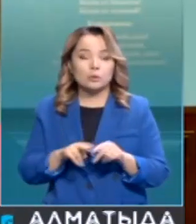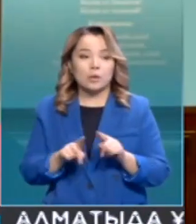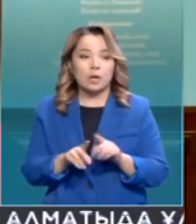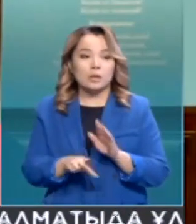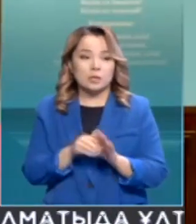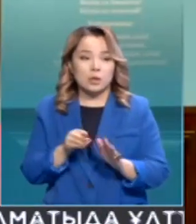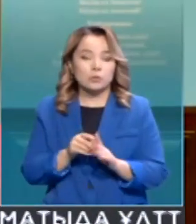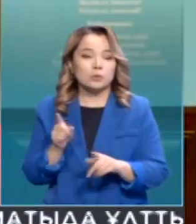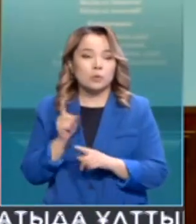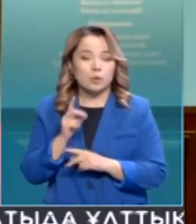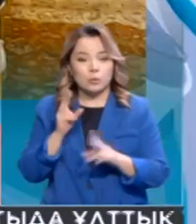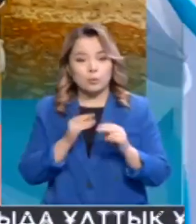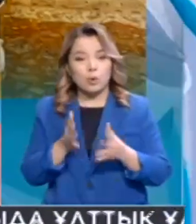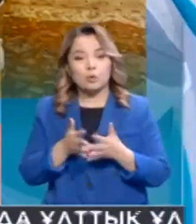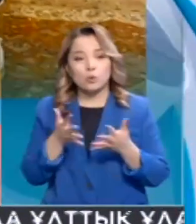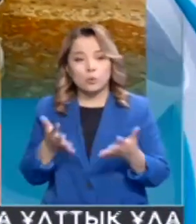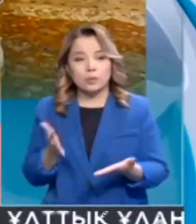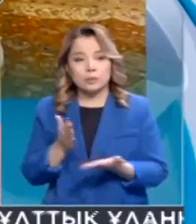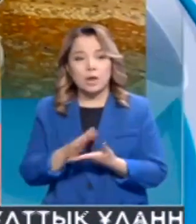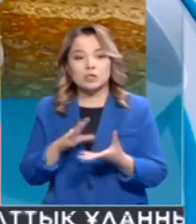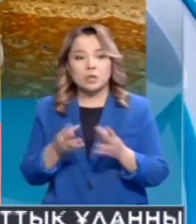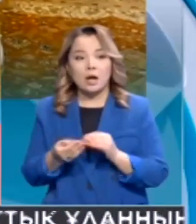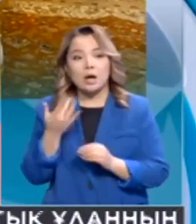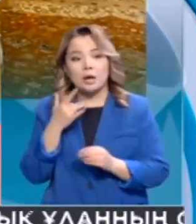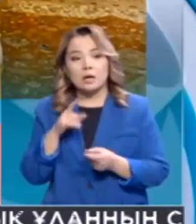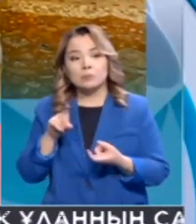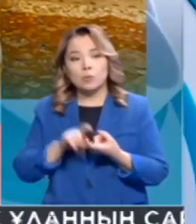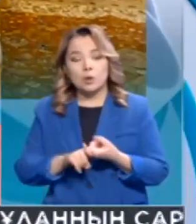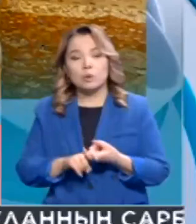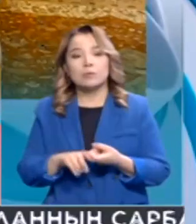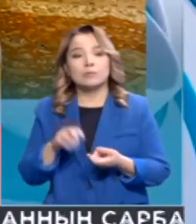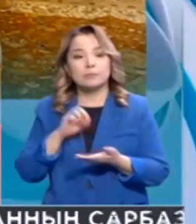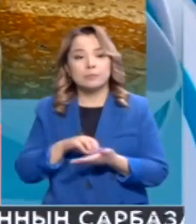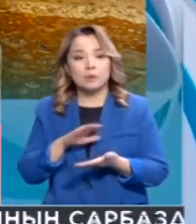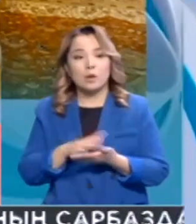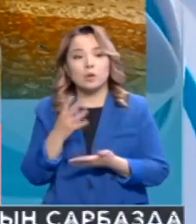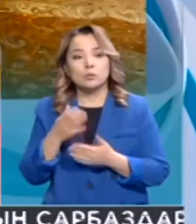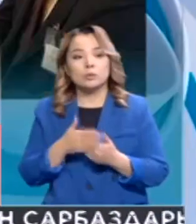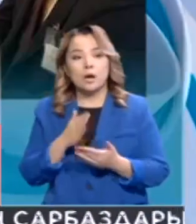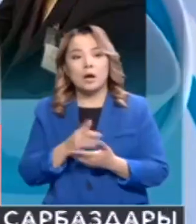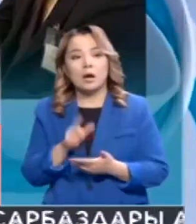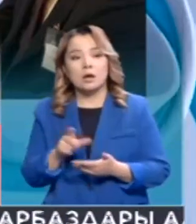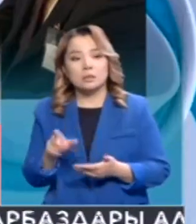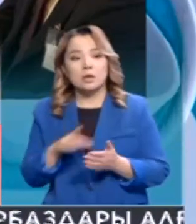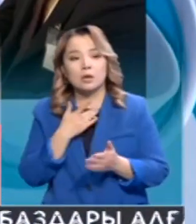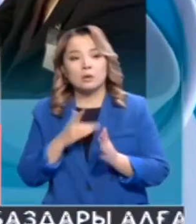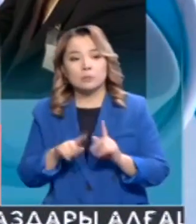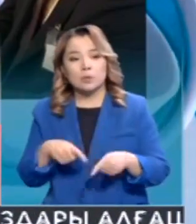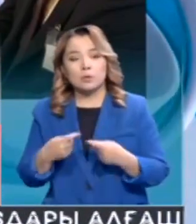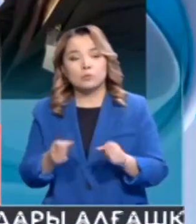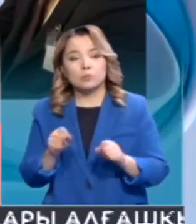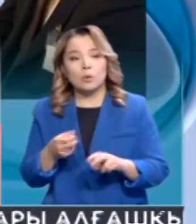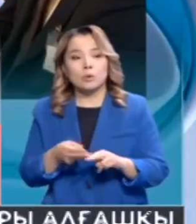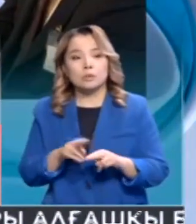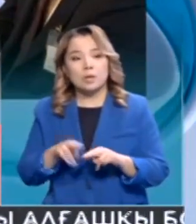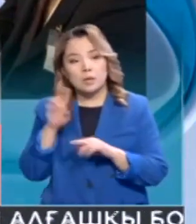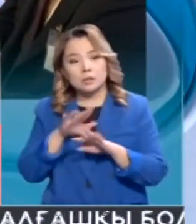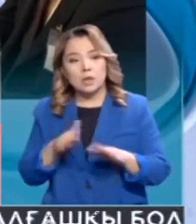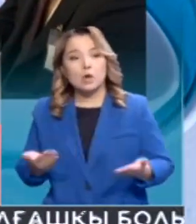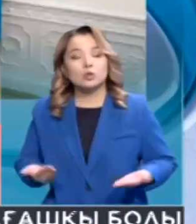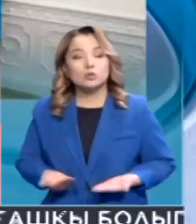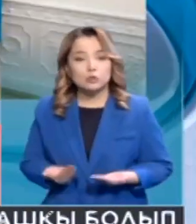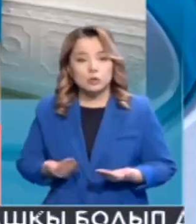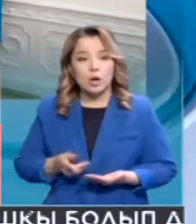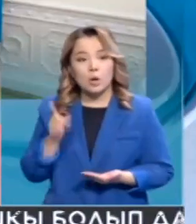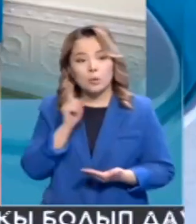сайлаудан күтетін үміттерім көп. Жалпы ақш бойынша ұзын саны 400-ей адам дауыс беруі мүмкін. Оның ішінде осы елде уақытша тұрып